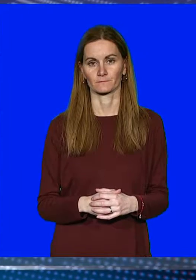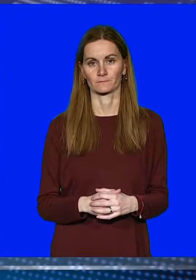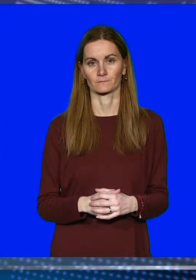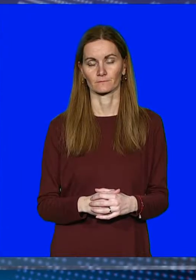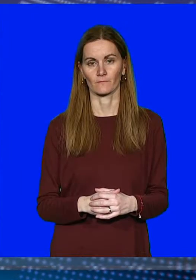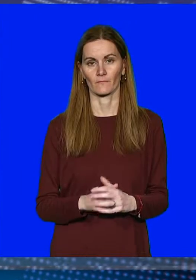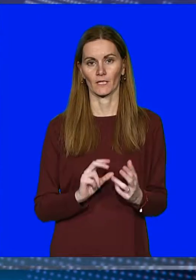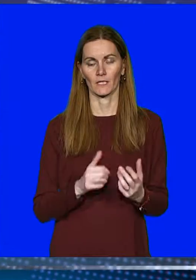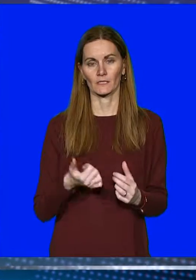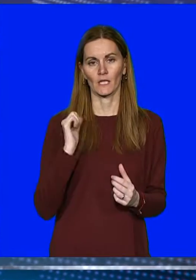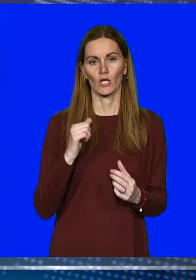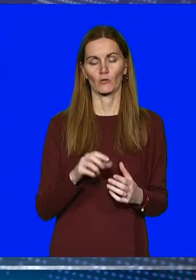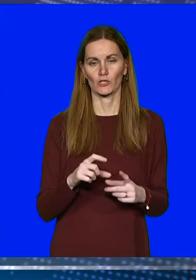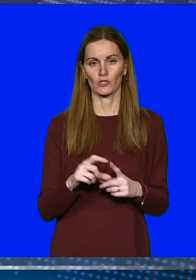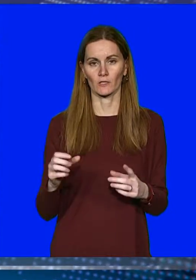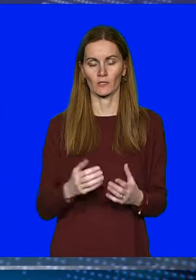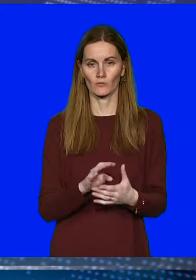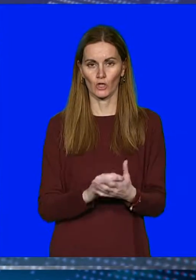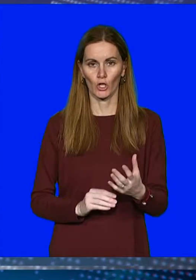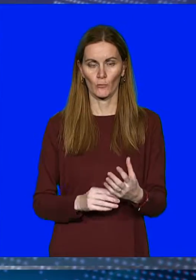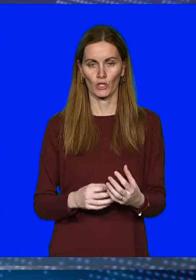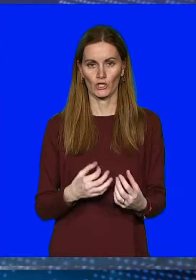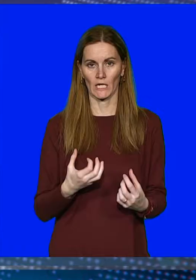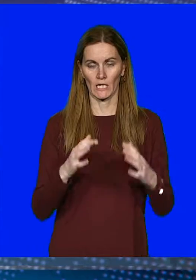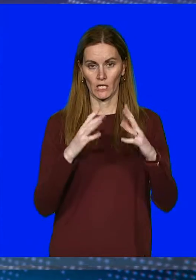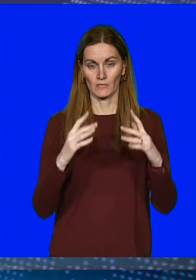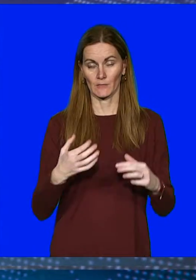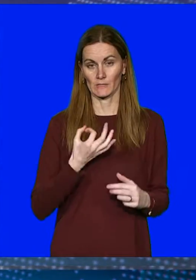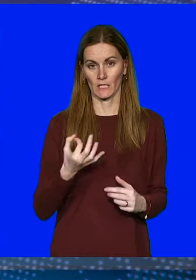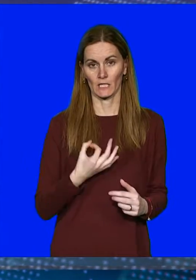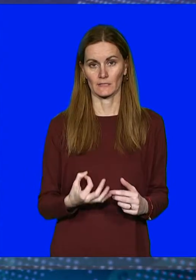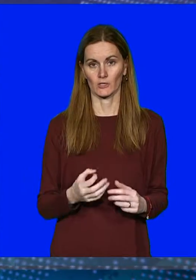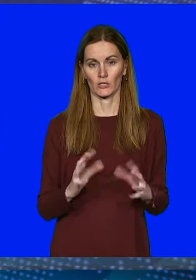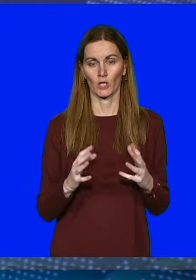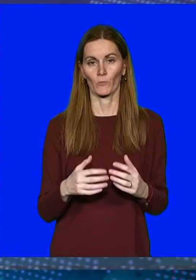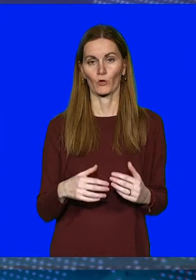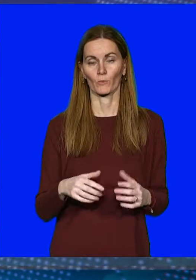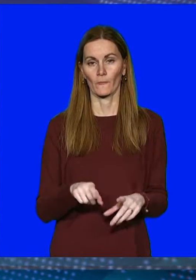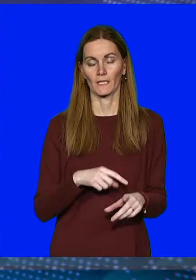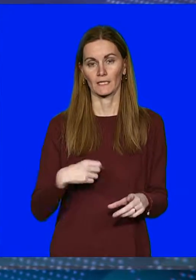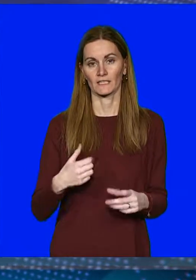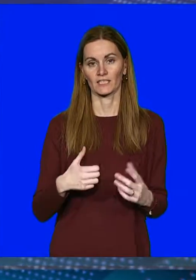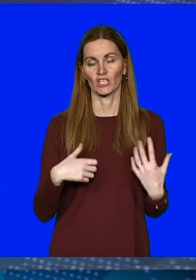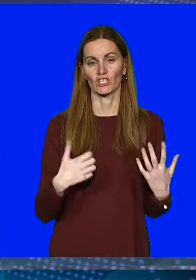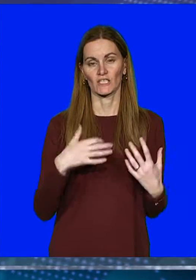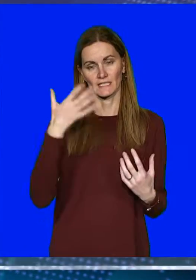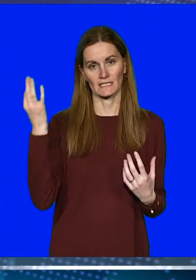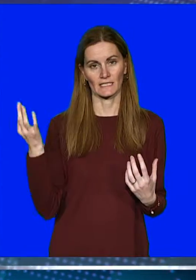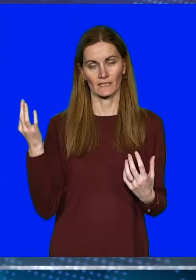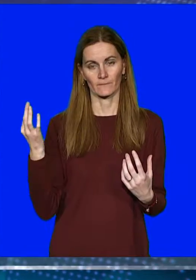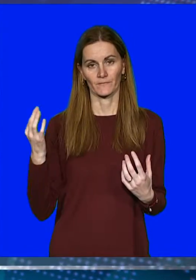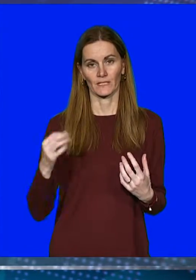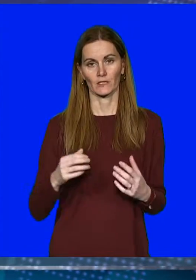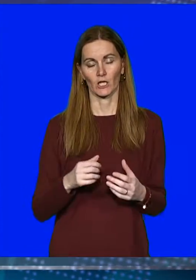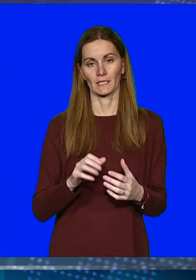vijesti. S jučerašnjim datumom započela su ovogodišnja sezonska sniženja. Mogu trajati najviše 60 dana,